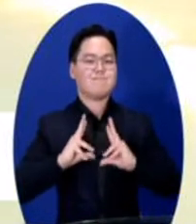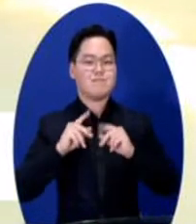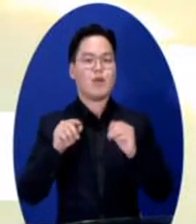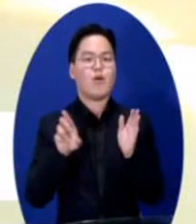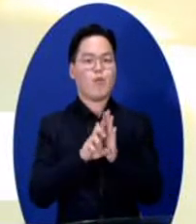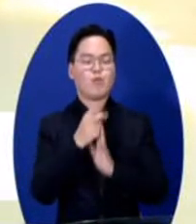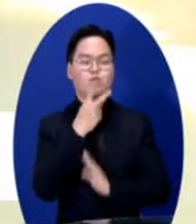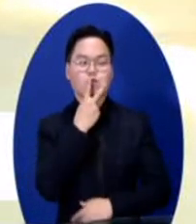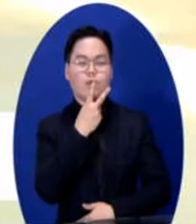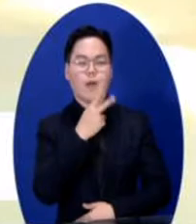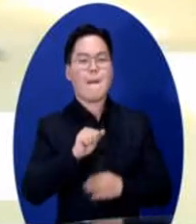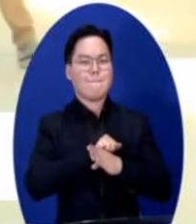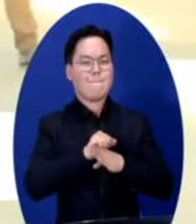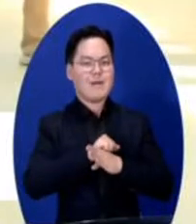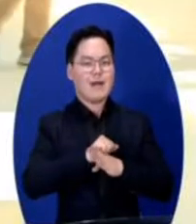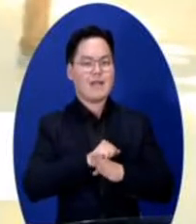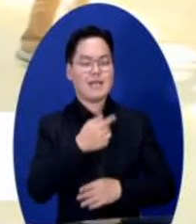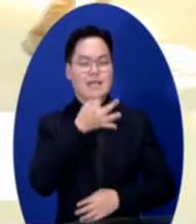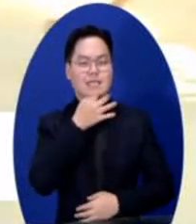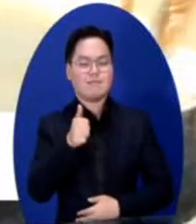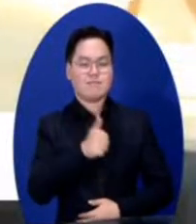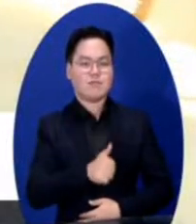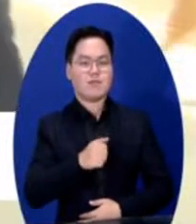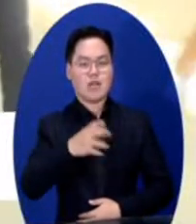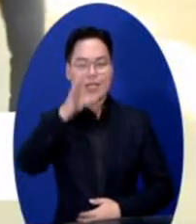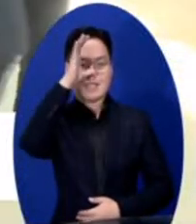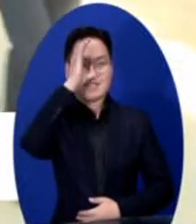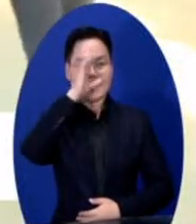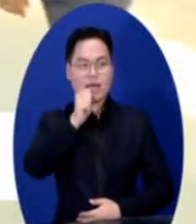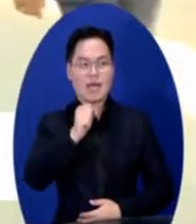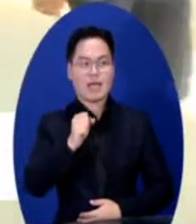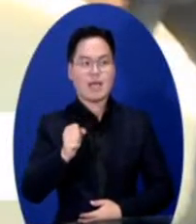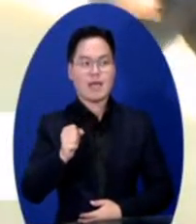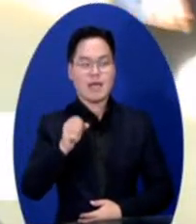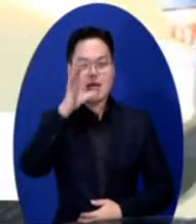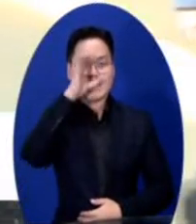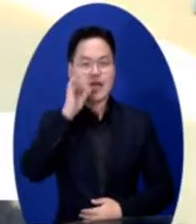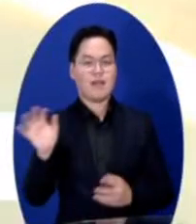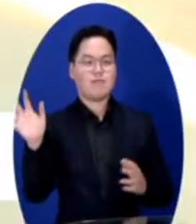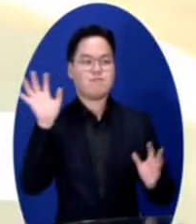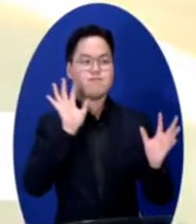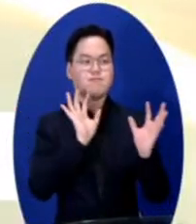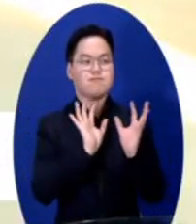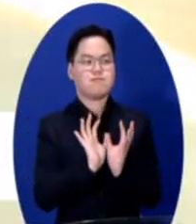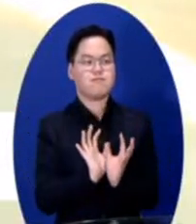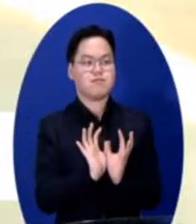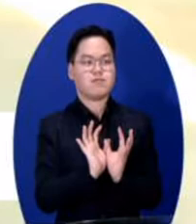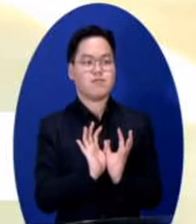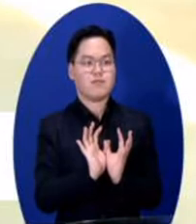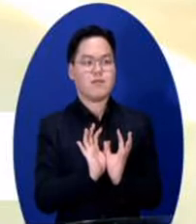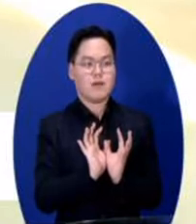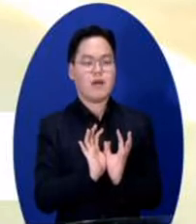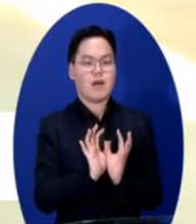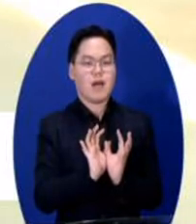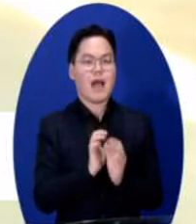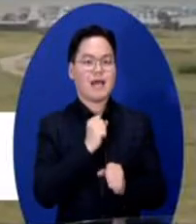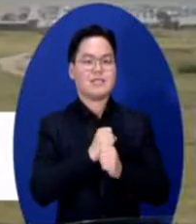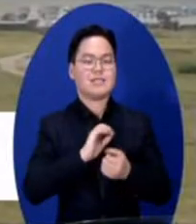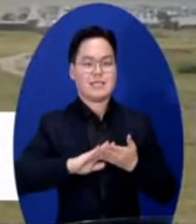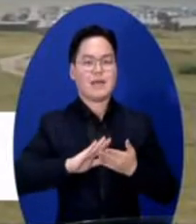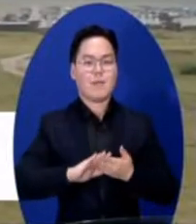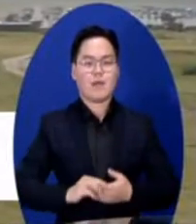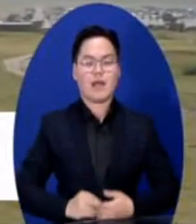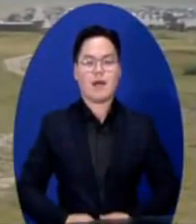одоо бодлоготойгоо учраас бэлтгэлээ хангах хүрээндээ ингээд ерөнхий сайд Усад одоо салбарын сайд нарын хамгийн түгэл аяжуулчдыг утгаар бол